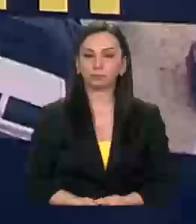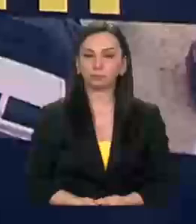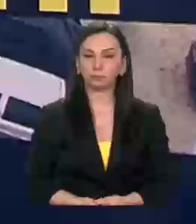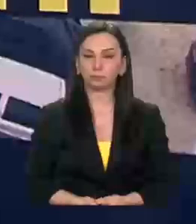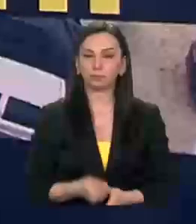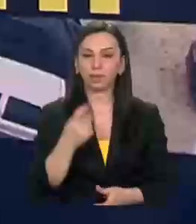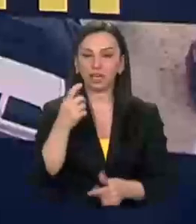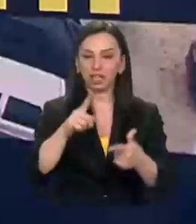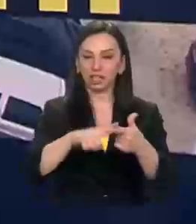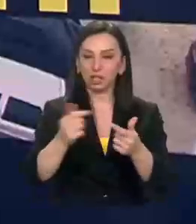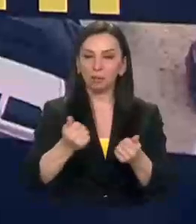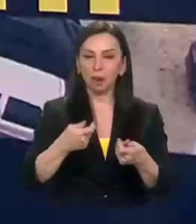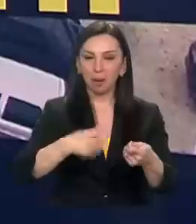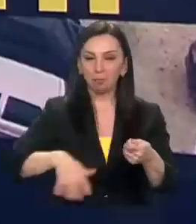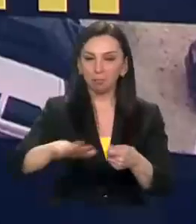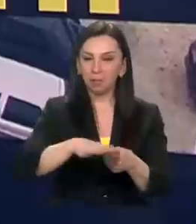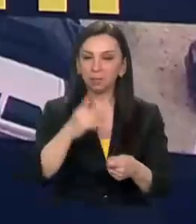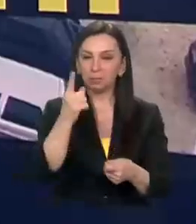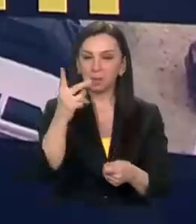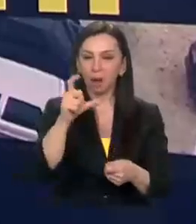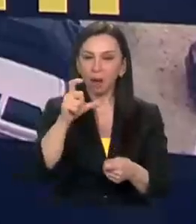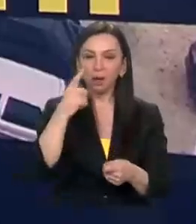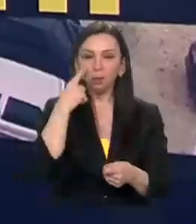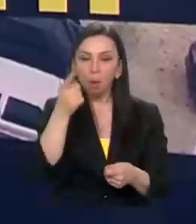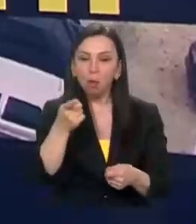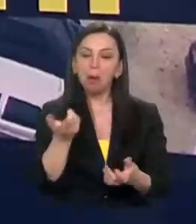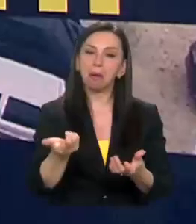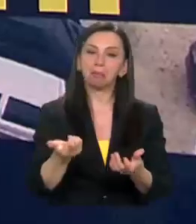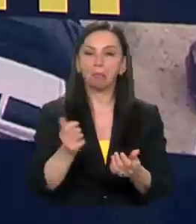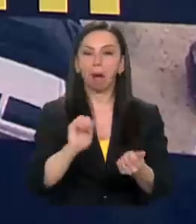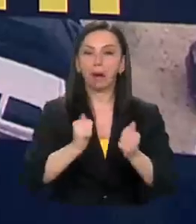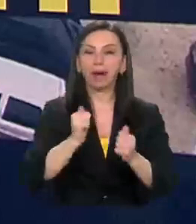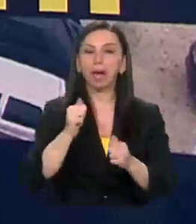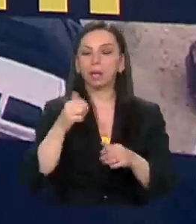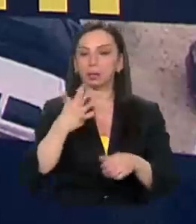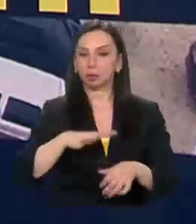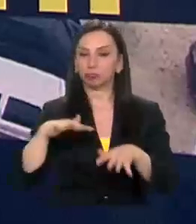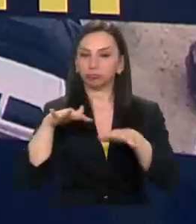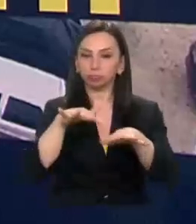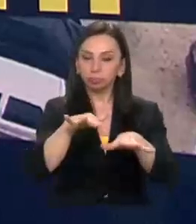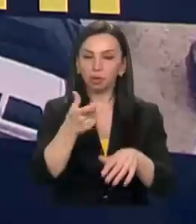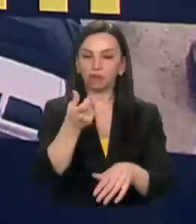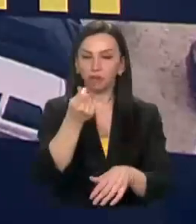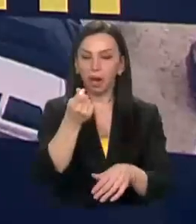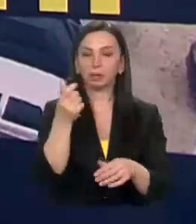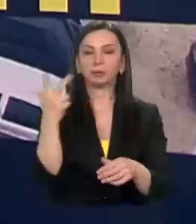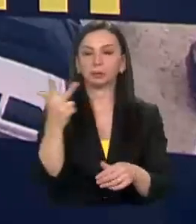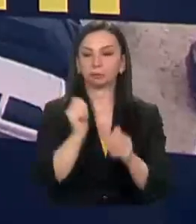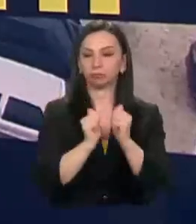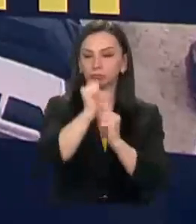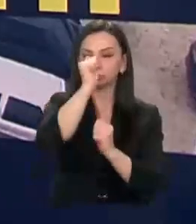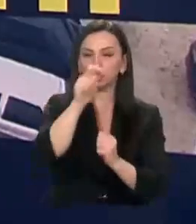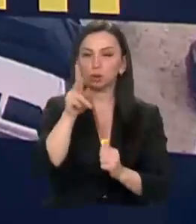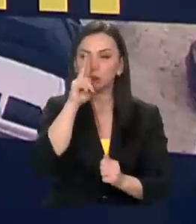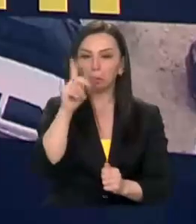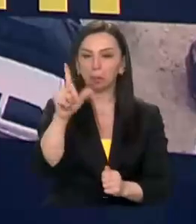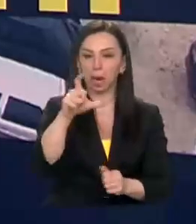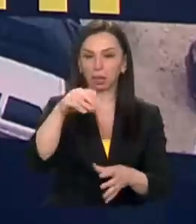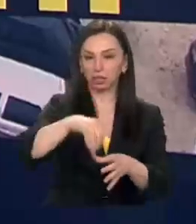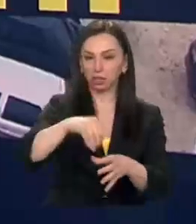Sevgili seyirciler, ikinci el araç piyasası son birkaç aydır bir hayli hareketliydi. Talep çok fazla olduğu için fiyatlar hızlı yükseldi. Son bir